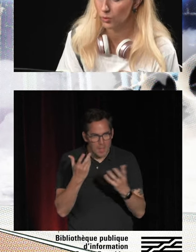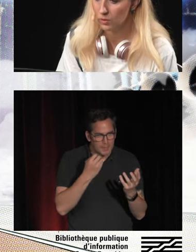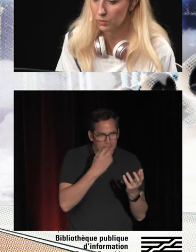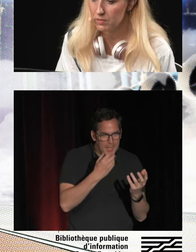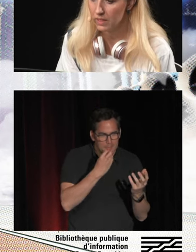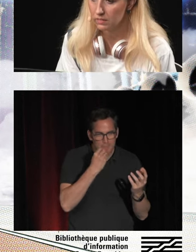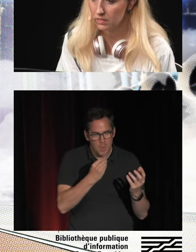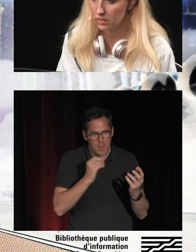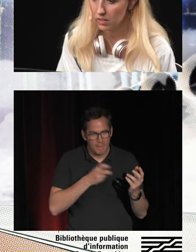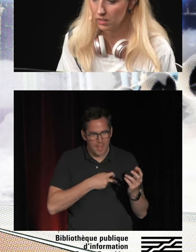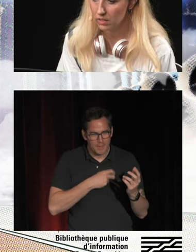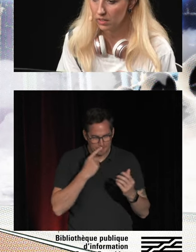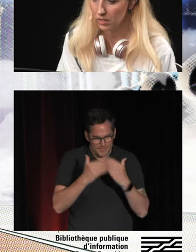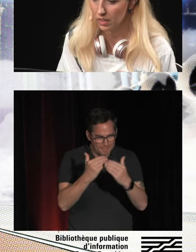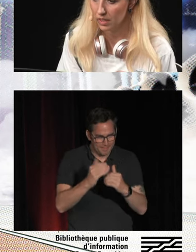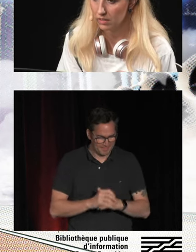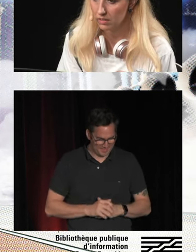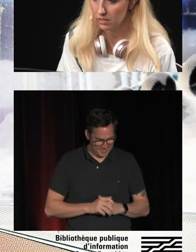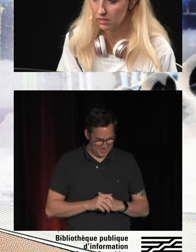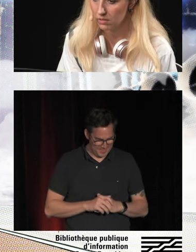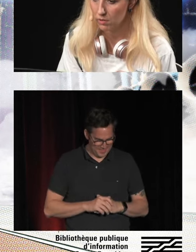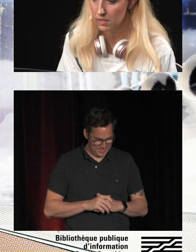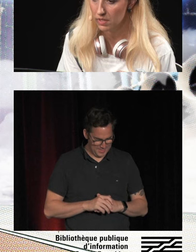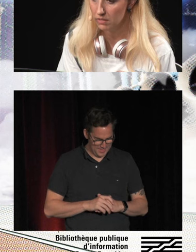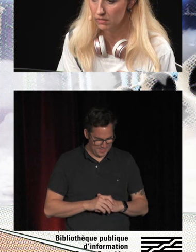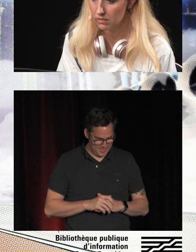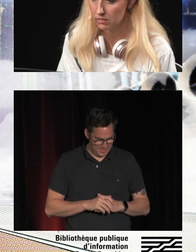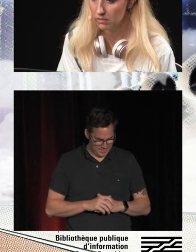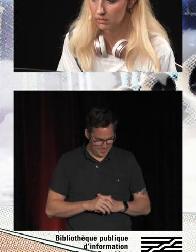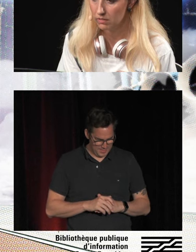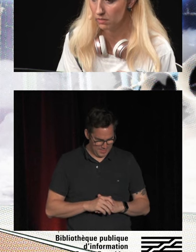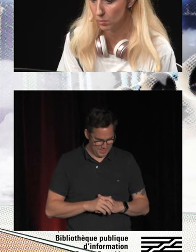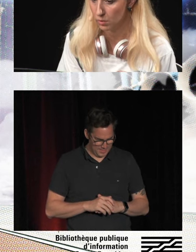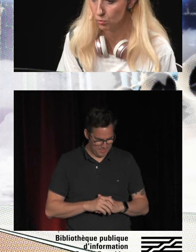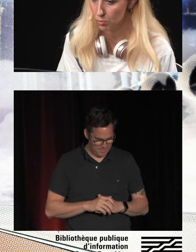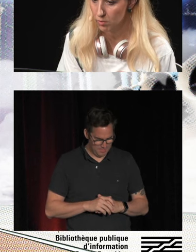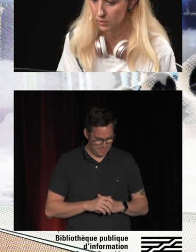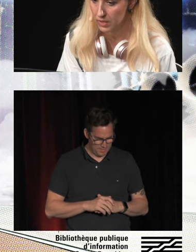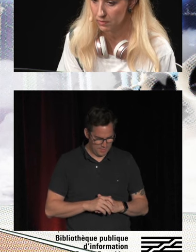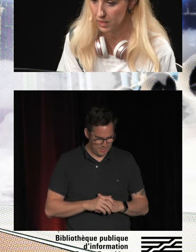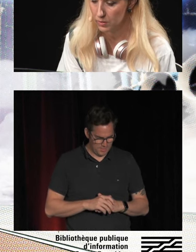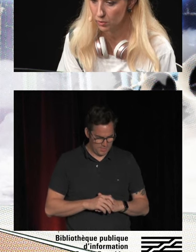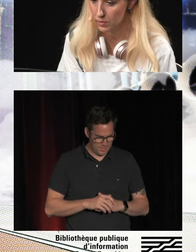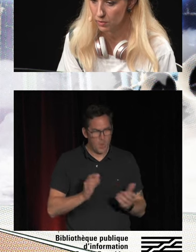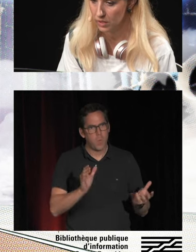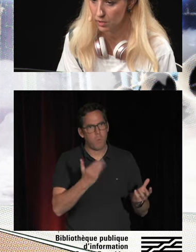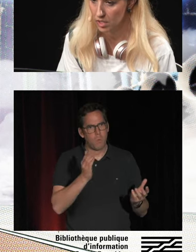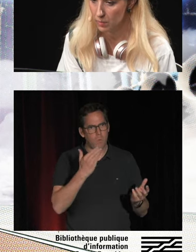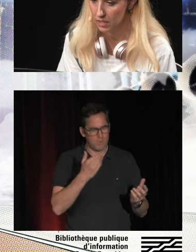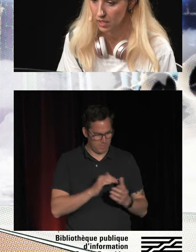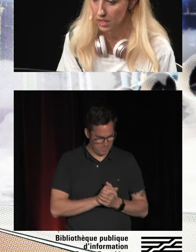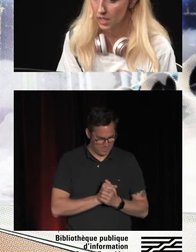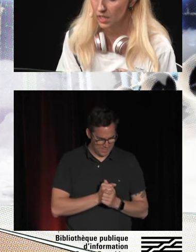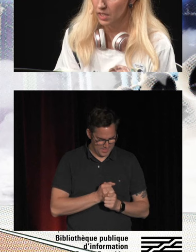Bien, bon, on y va. Là, lui... bah, butons celui-là tant qu'à faire, parce que de toute façon, il